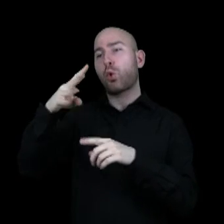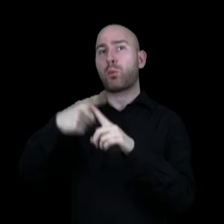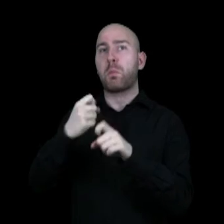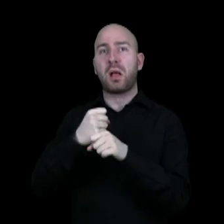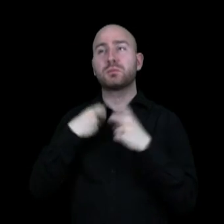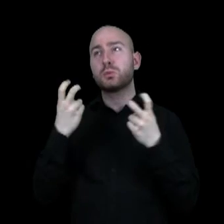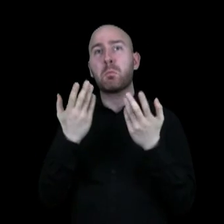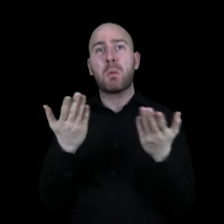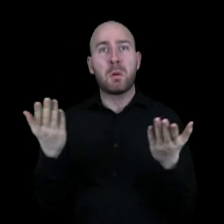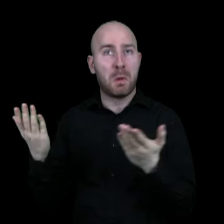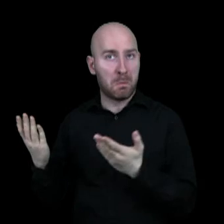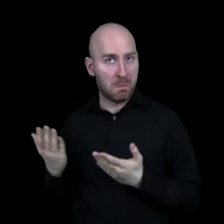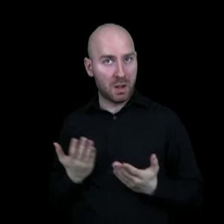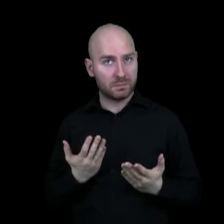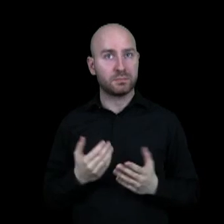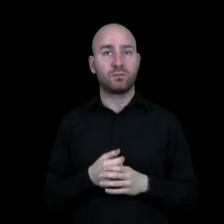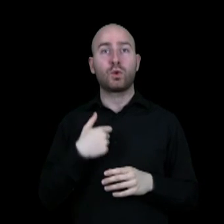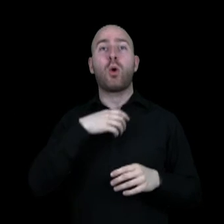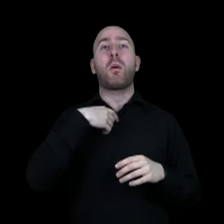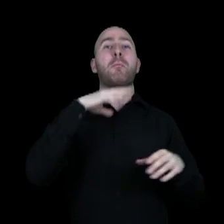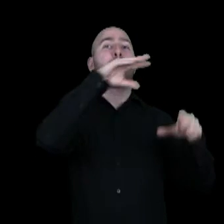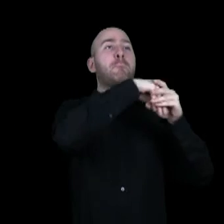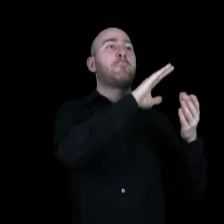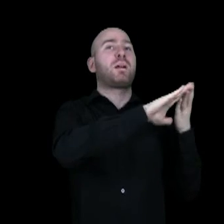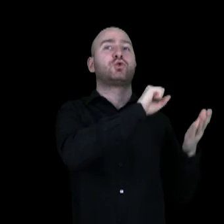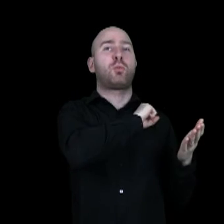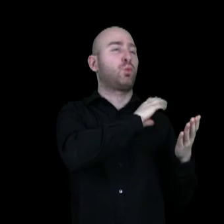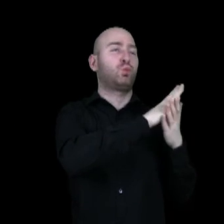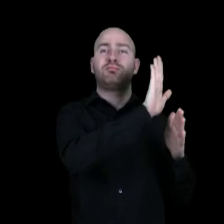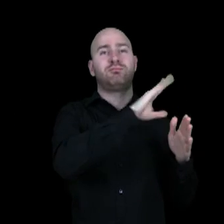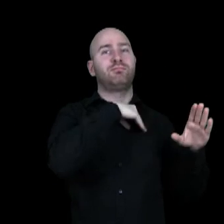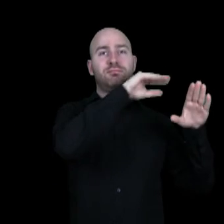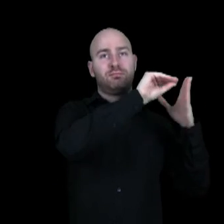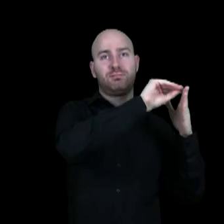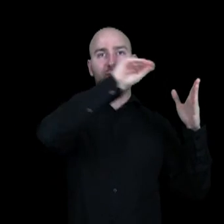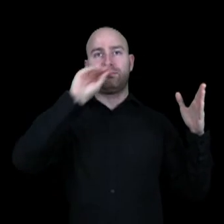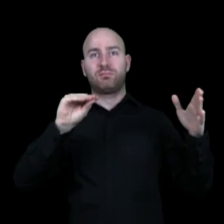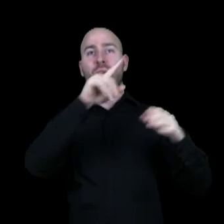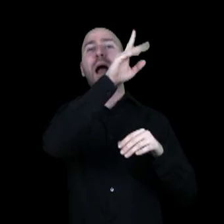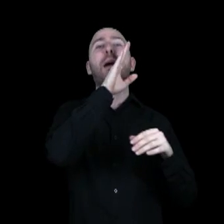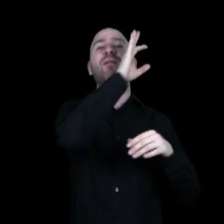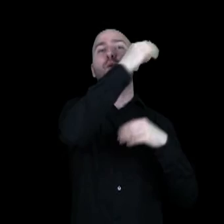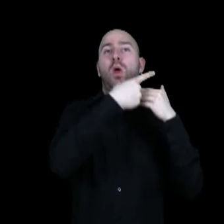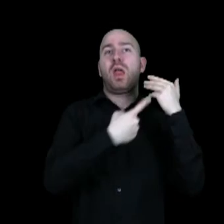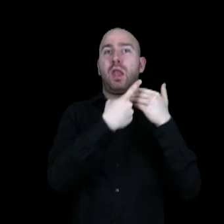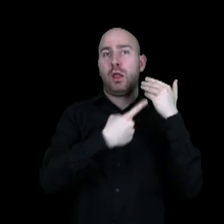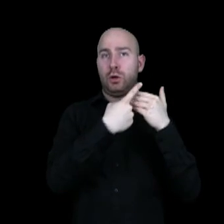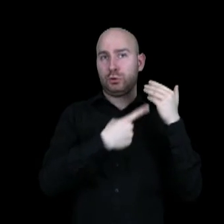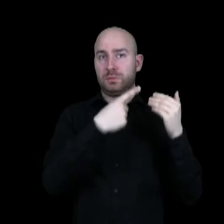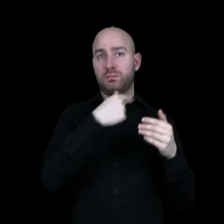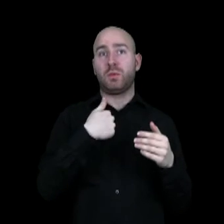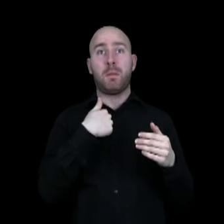trafię do grupy bezrobotnych oddalonych od rynku pracy a ci ludzie według metodyki